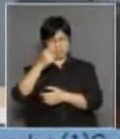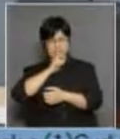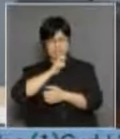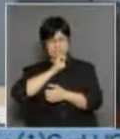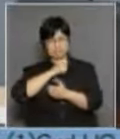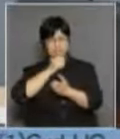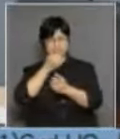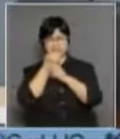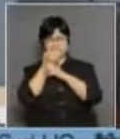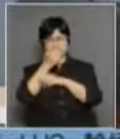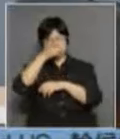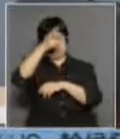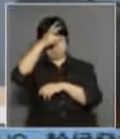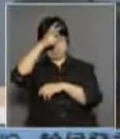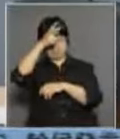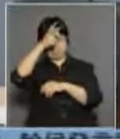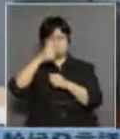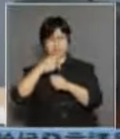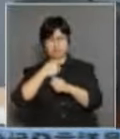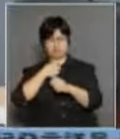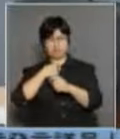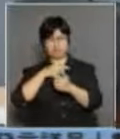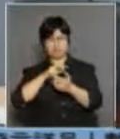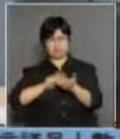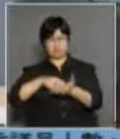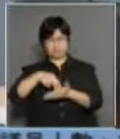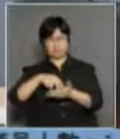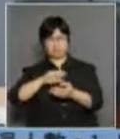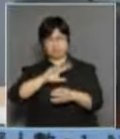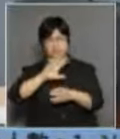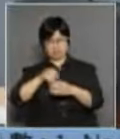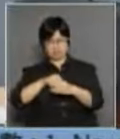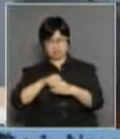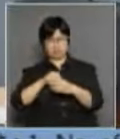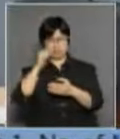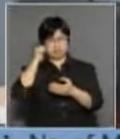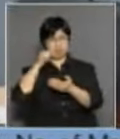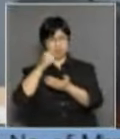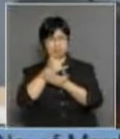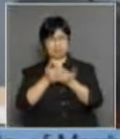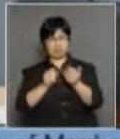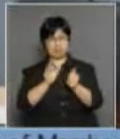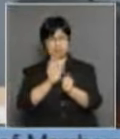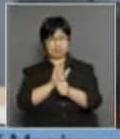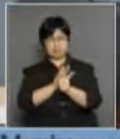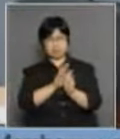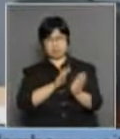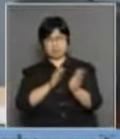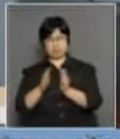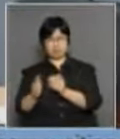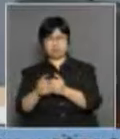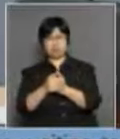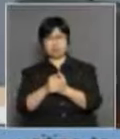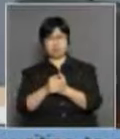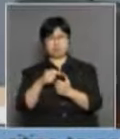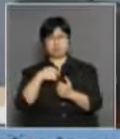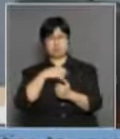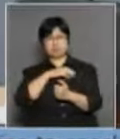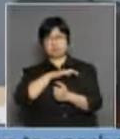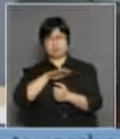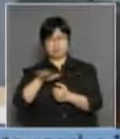議政府要設立綜合退休保障制度。我們